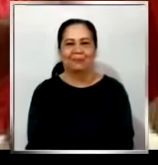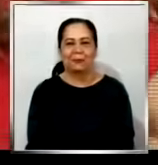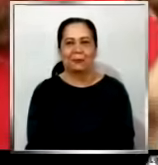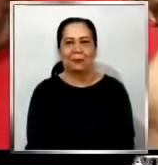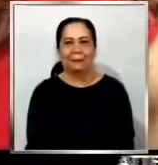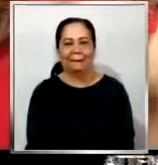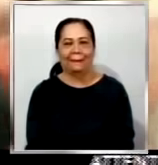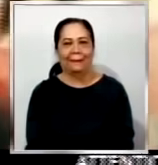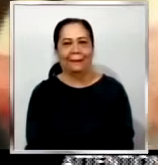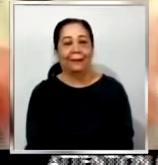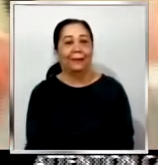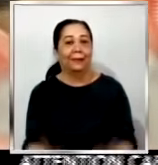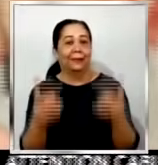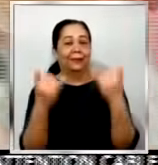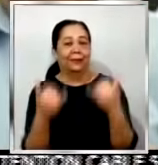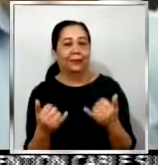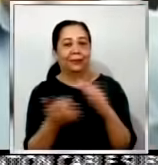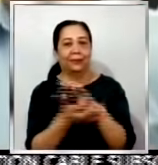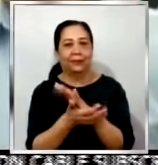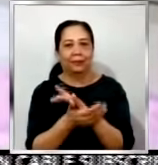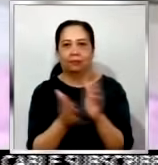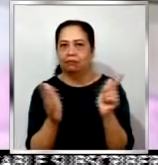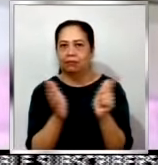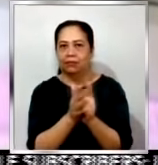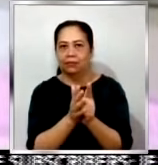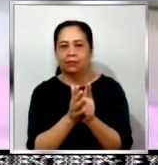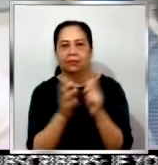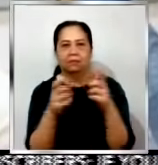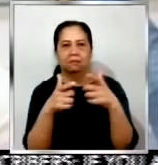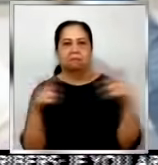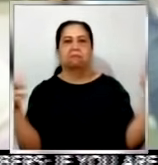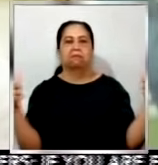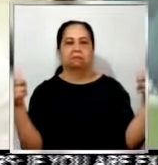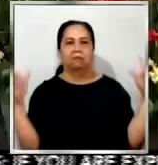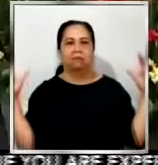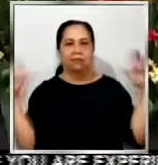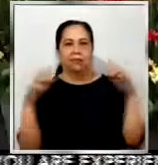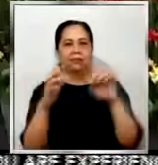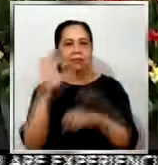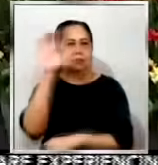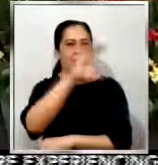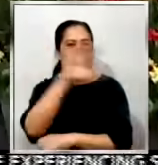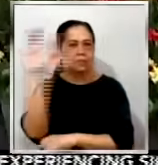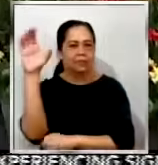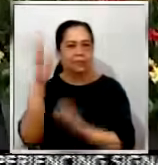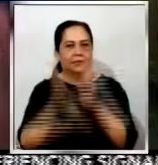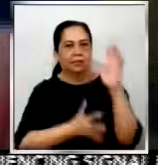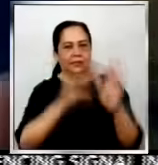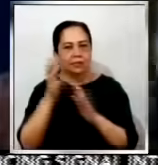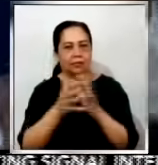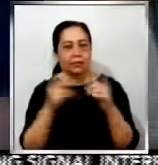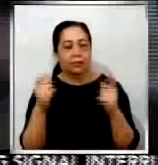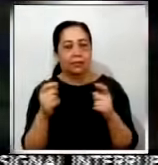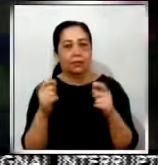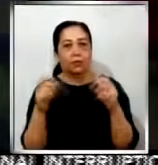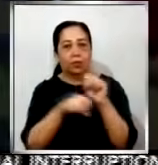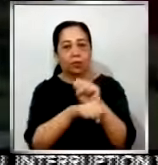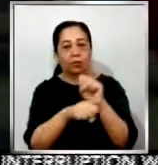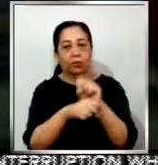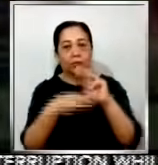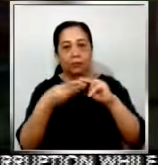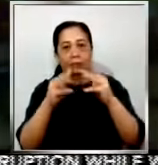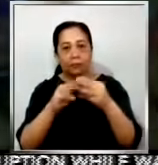Ngayong may pandemic at bawal pa rin ang malalaking pagtitipon gaya ng Christmas party. Ang mga magkakatrabaho maging mga